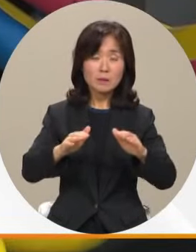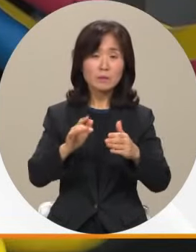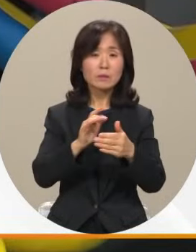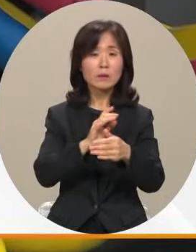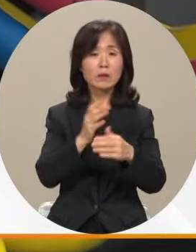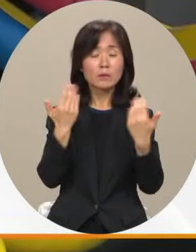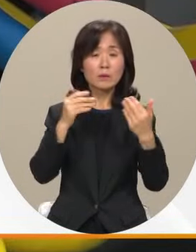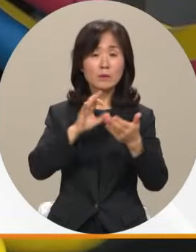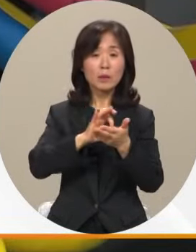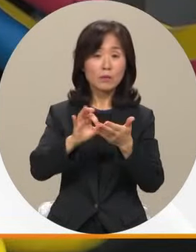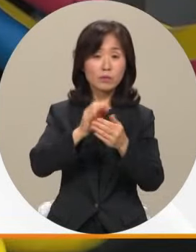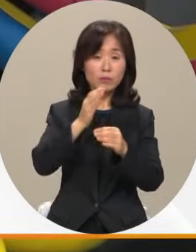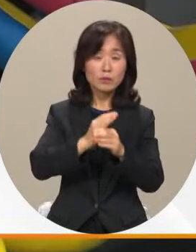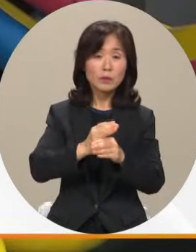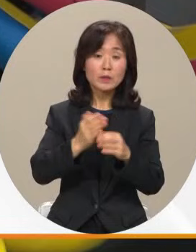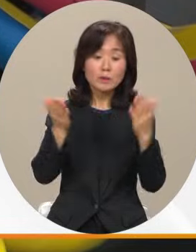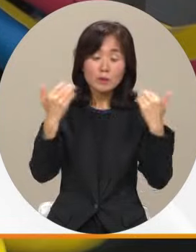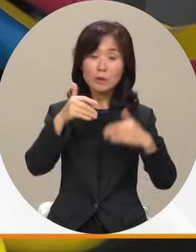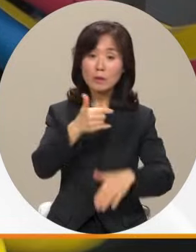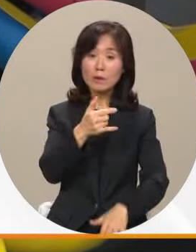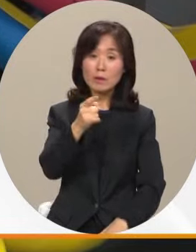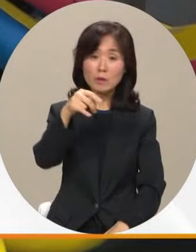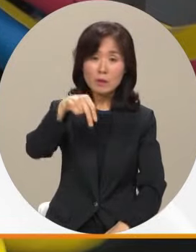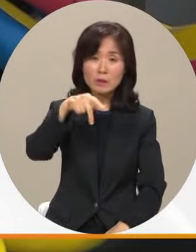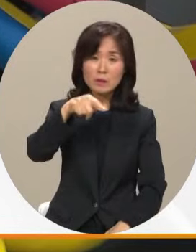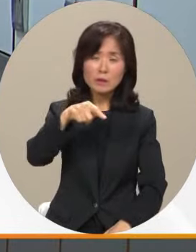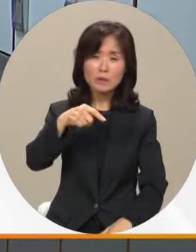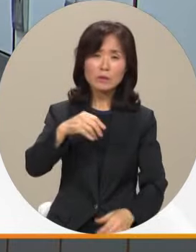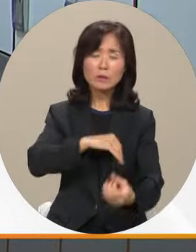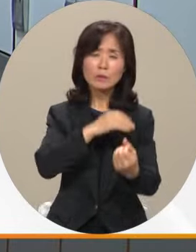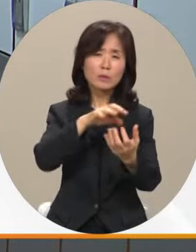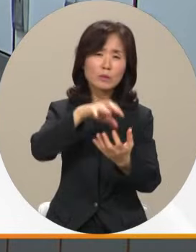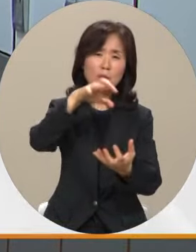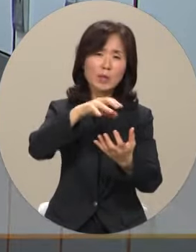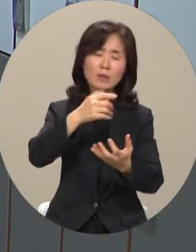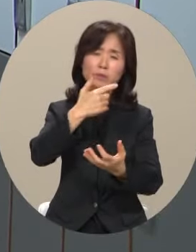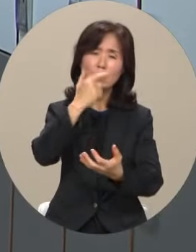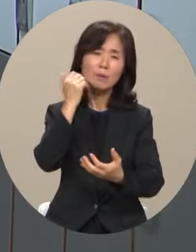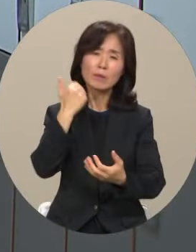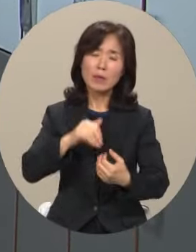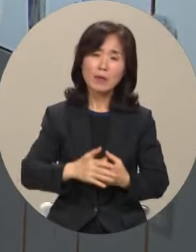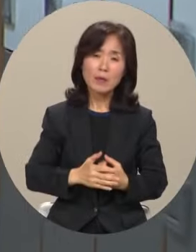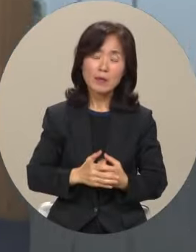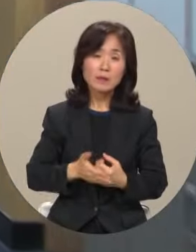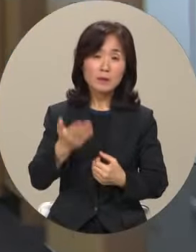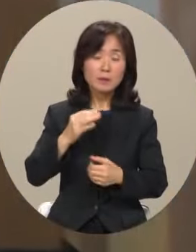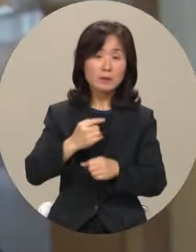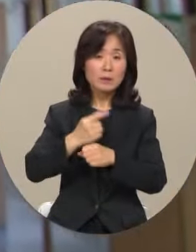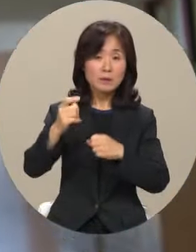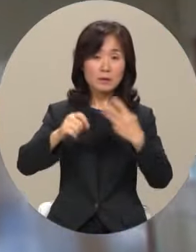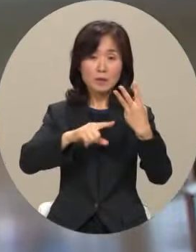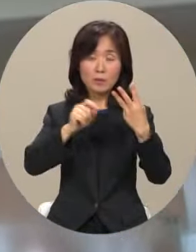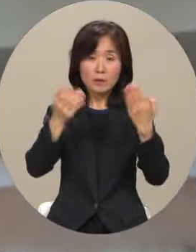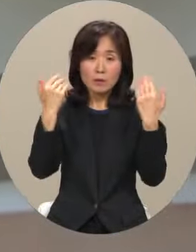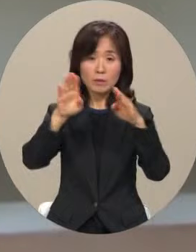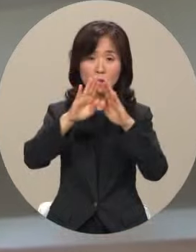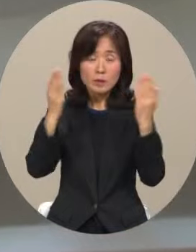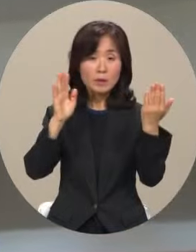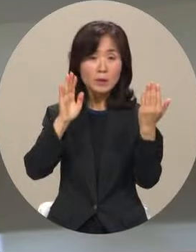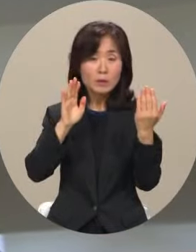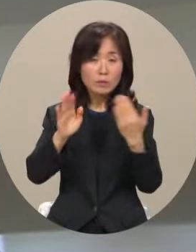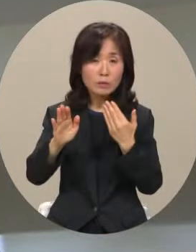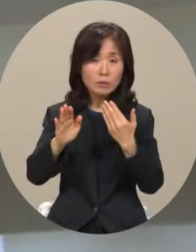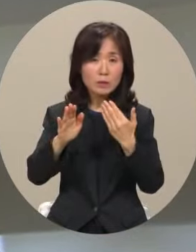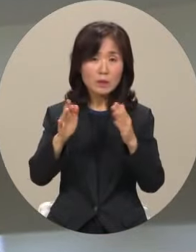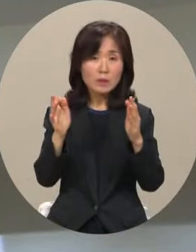사용 중인 스쿨넷 감당이 어렵기 때문입니다 하지만 내년 3월 계학 이후에도 이런 초고속 인터넷망이